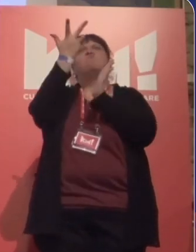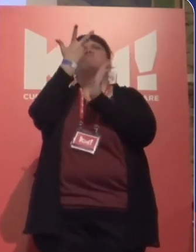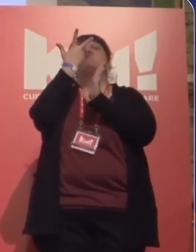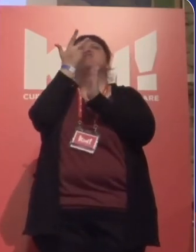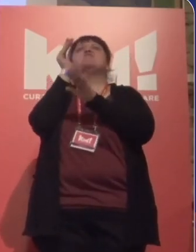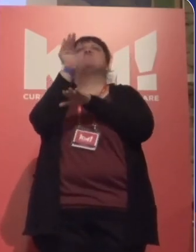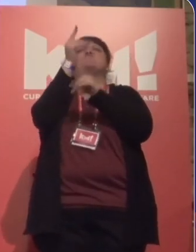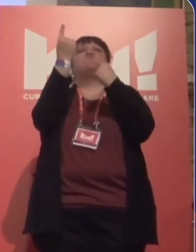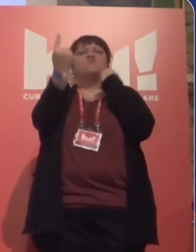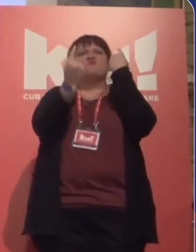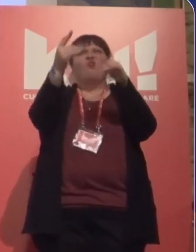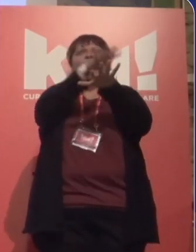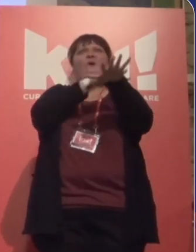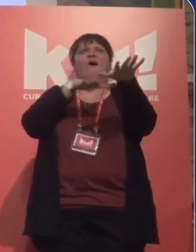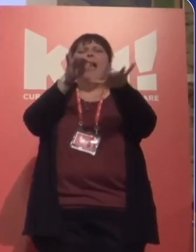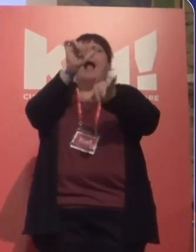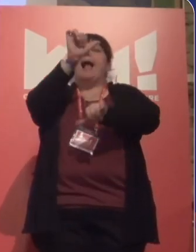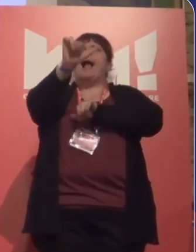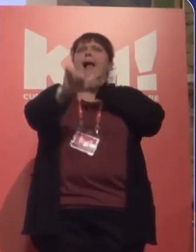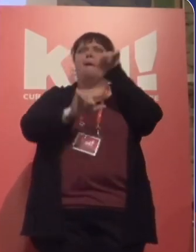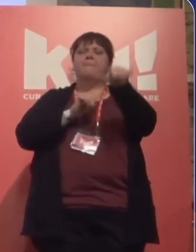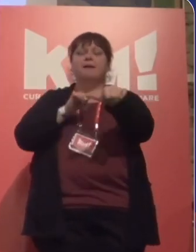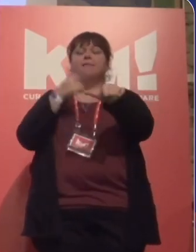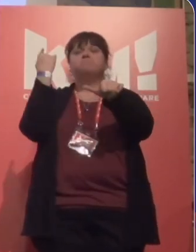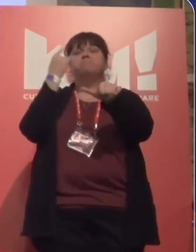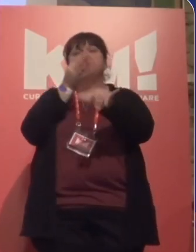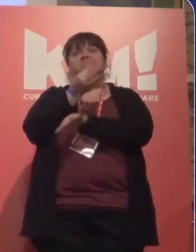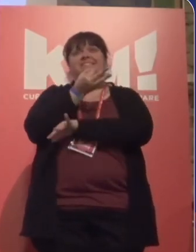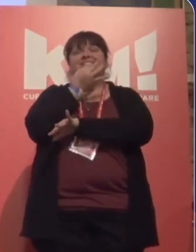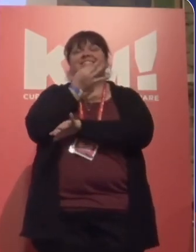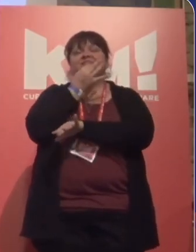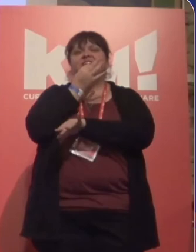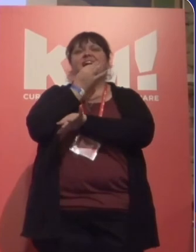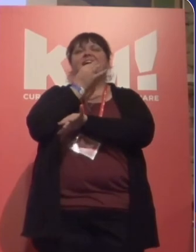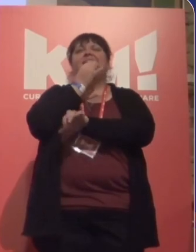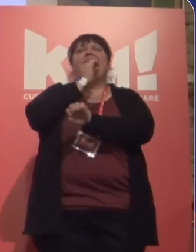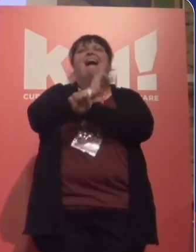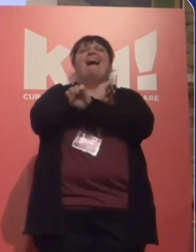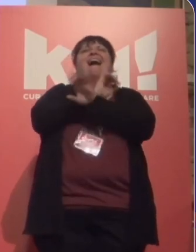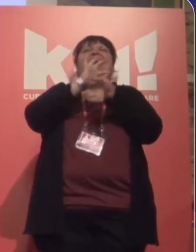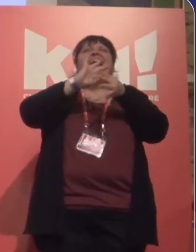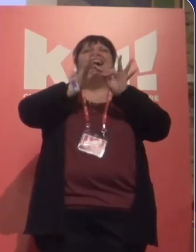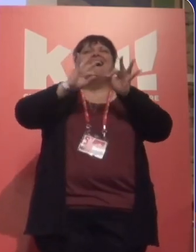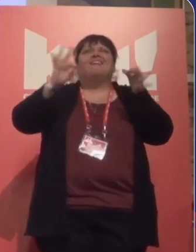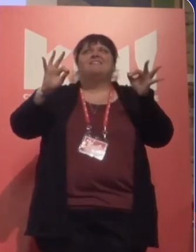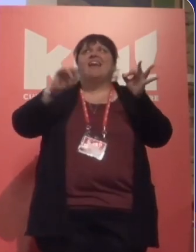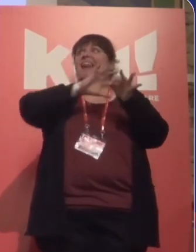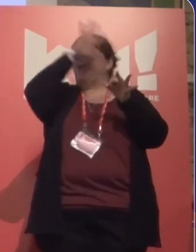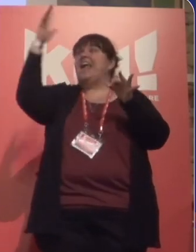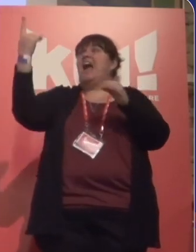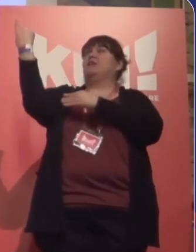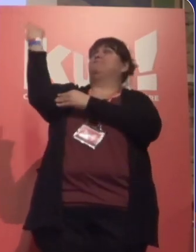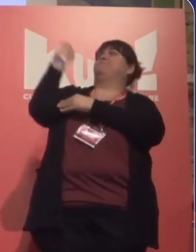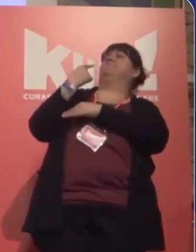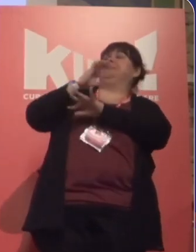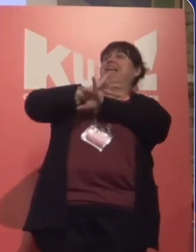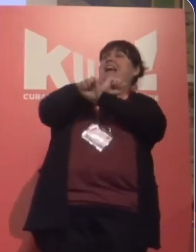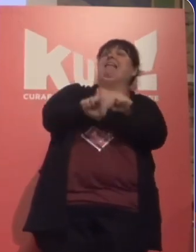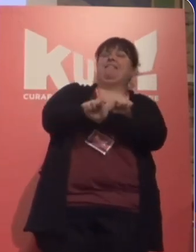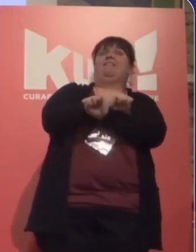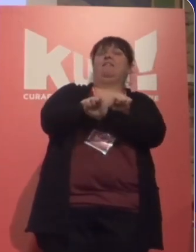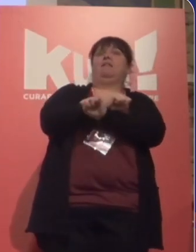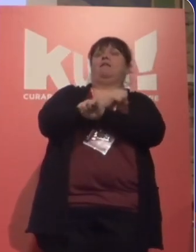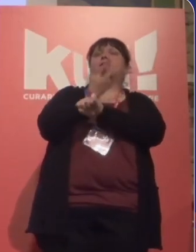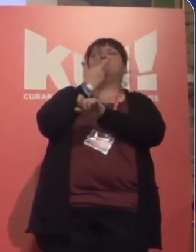questo debba significare liberarsi da catene imposti dagli altri è la potenza